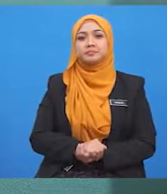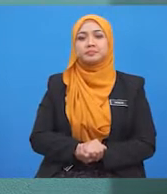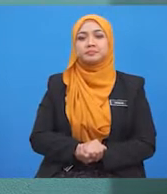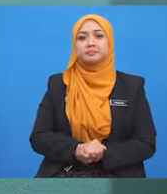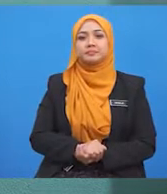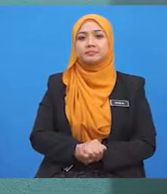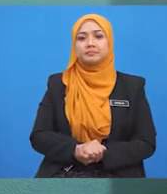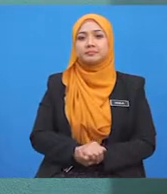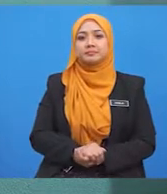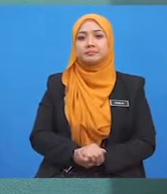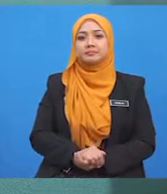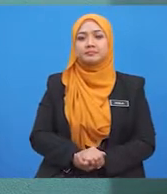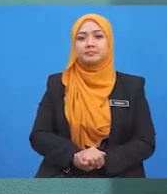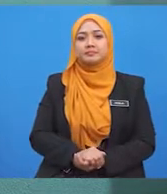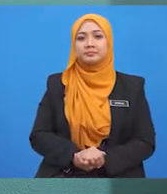panas